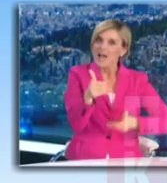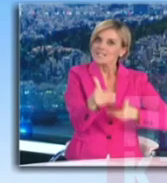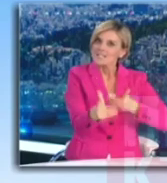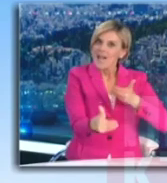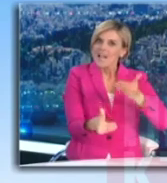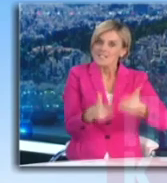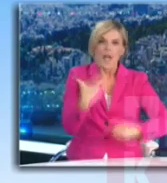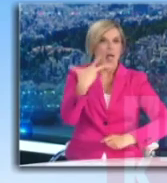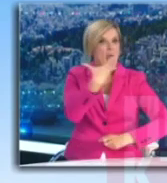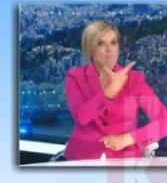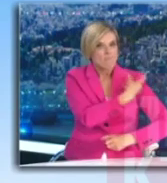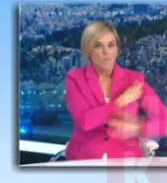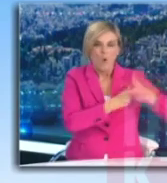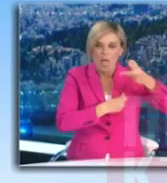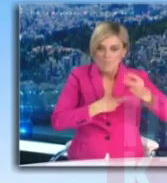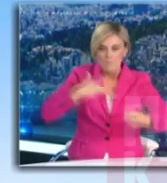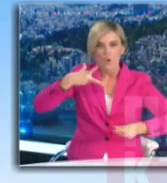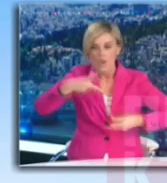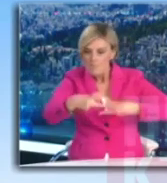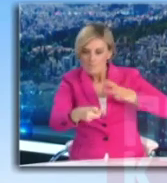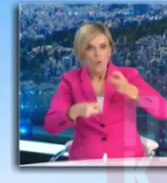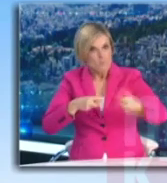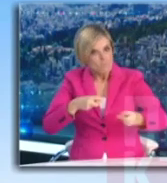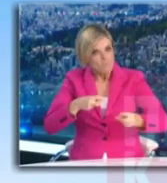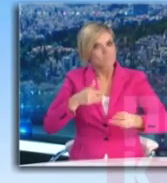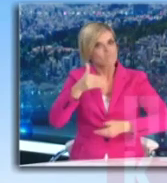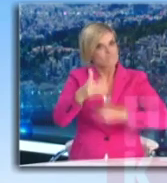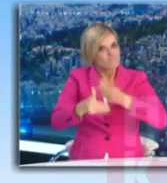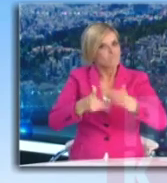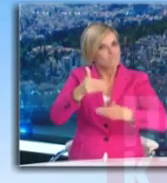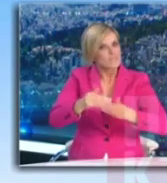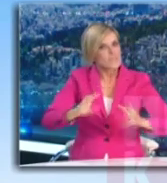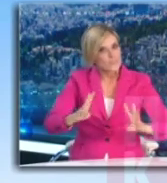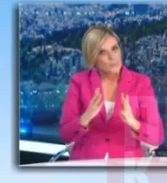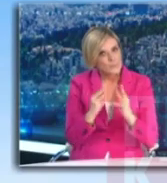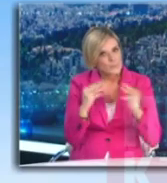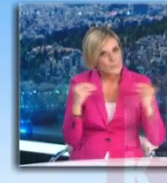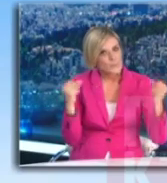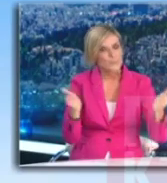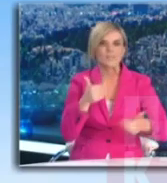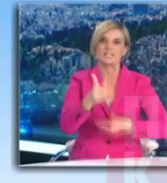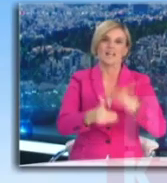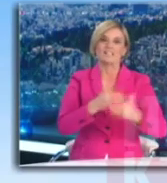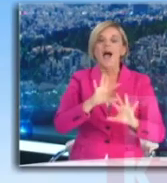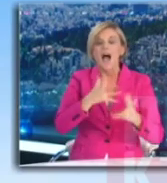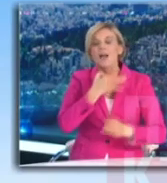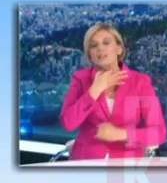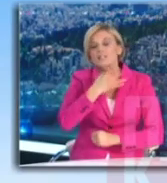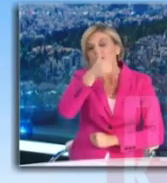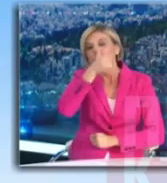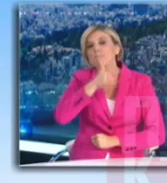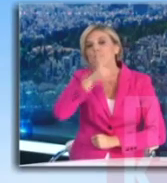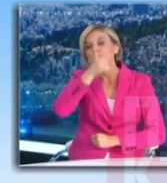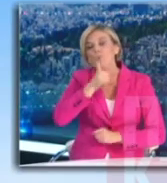να εμβολιάζουμε τους συμπολίτες μας, έτσι ώστε να μπορέσουμε σιγά σιγά να χτίσουμε μια